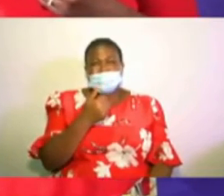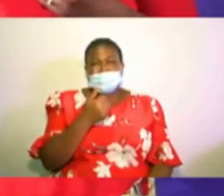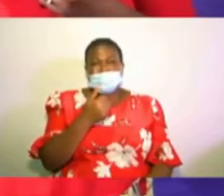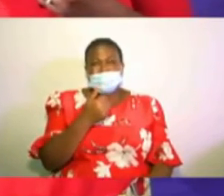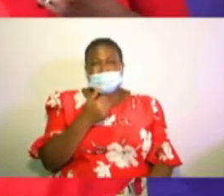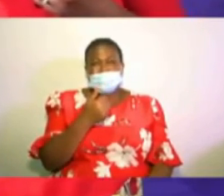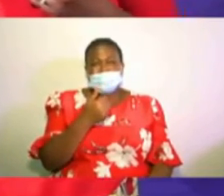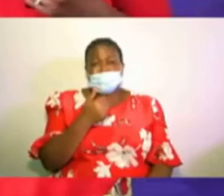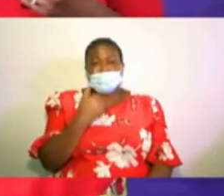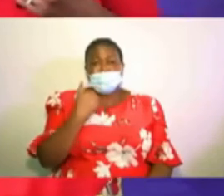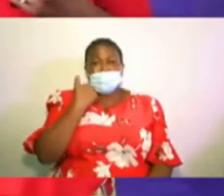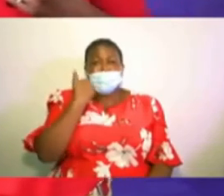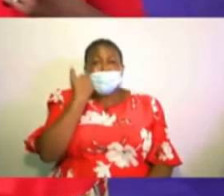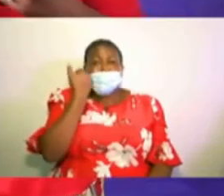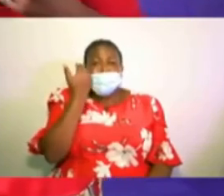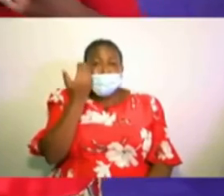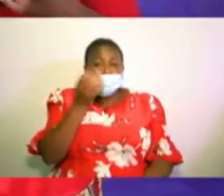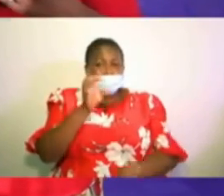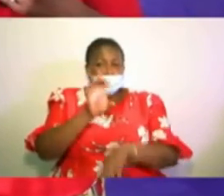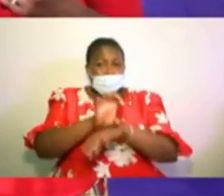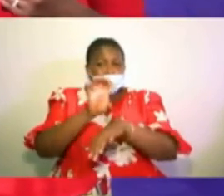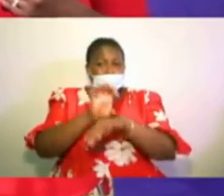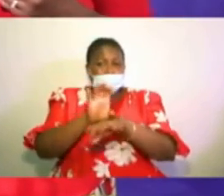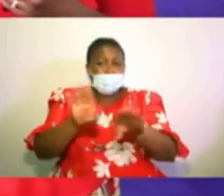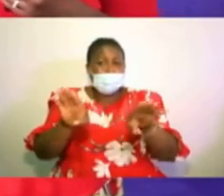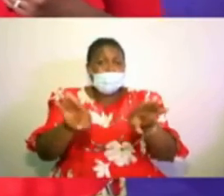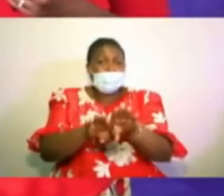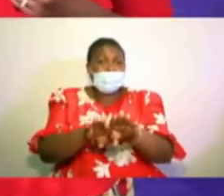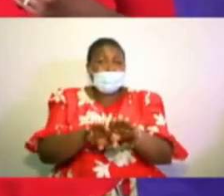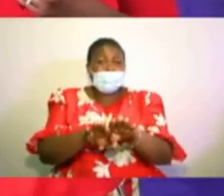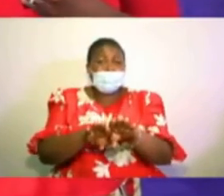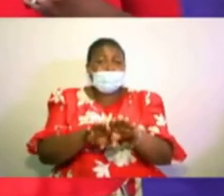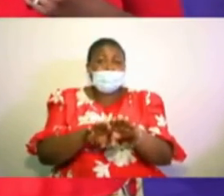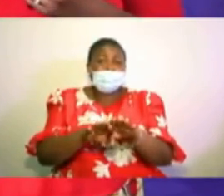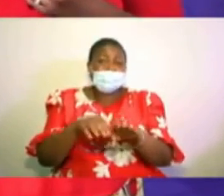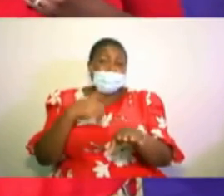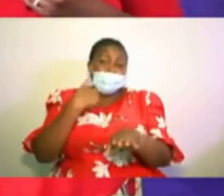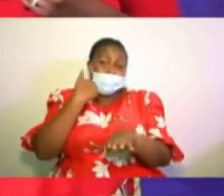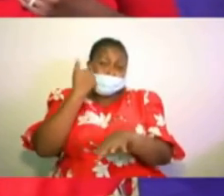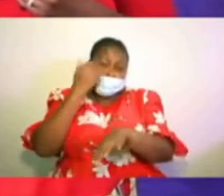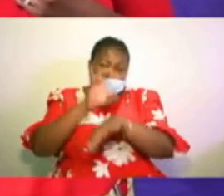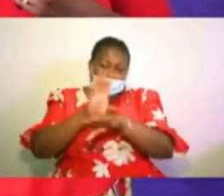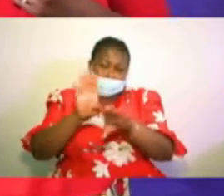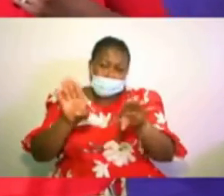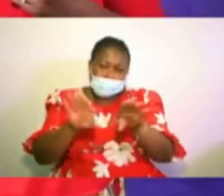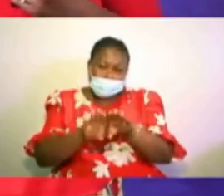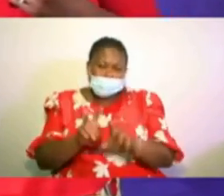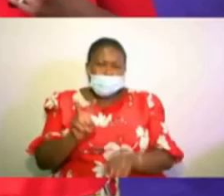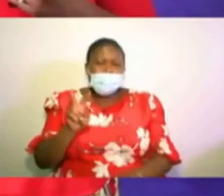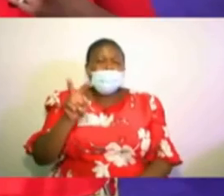almost closing, I would stand there and say, brother so and so, where is he? He didn't come today. Sister so and so, didn't come today.